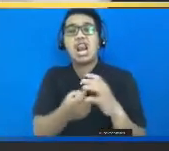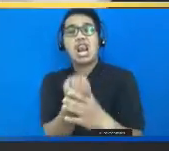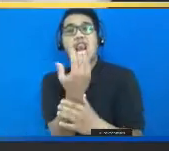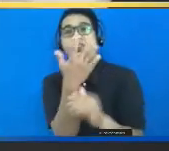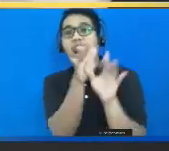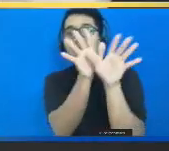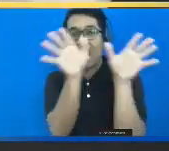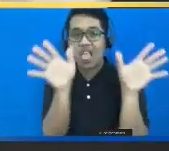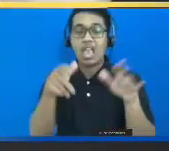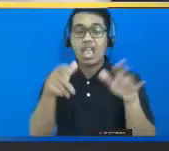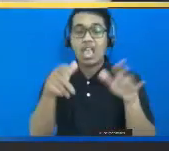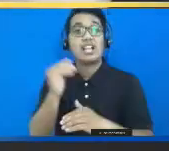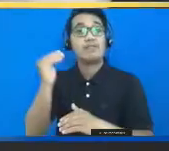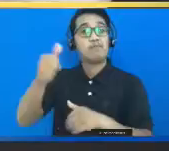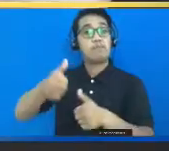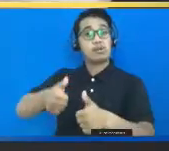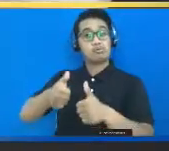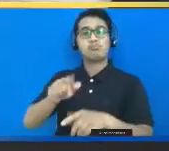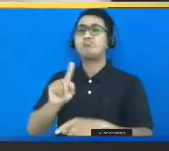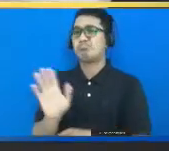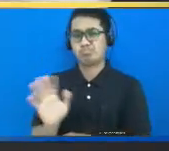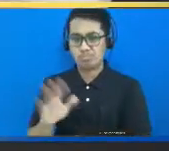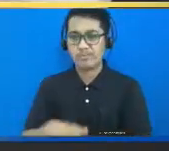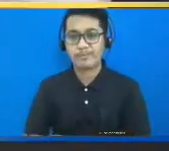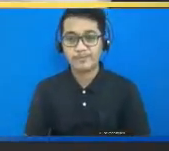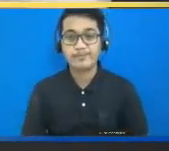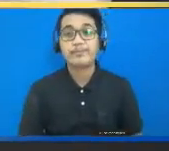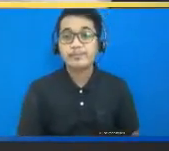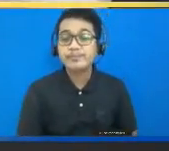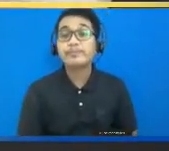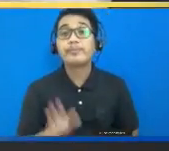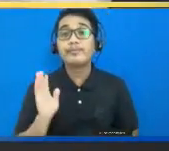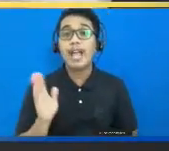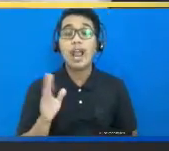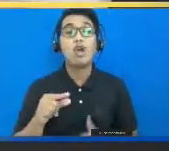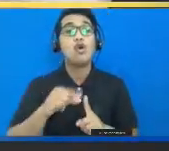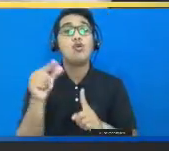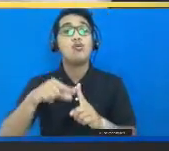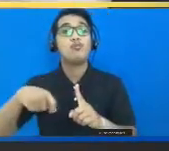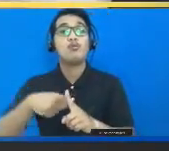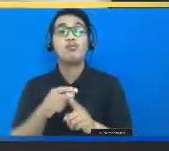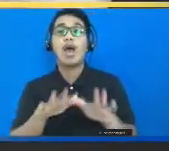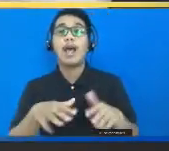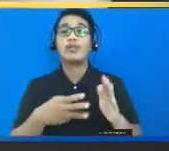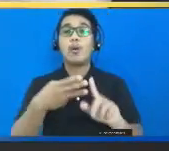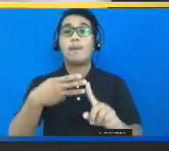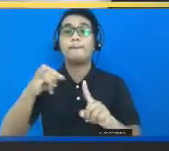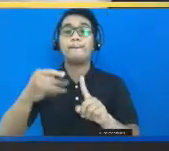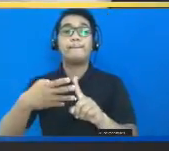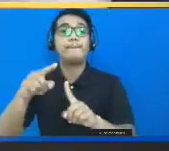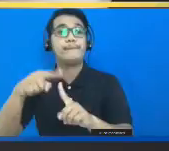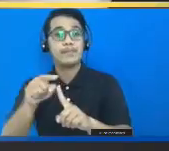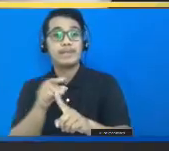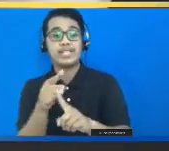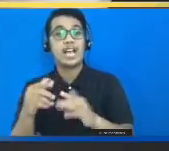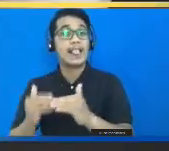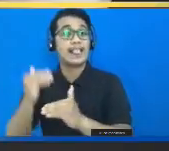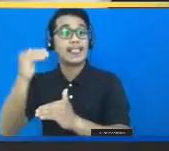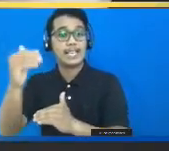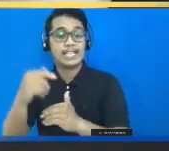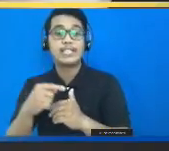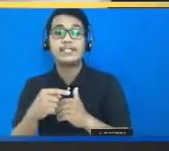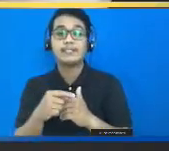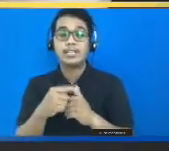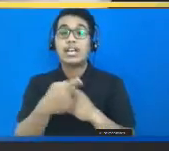kesediaan kalau kalau misalnya kesediaan pupuk atau bibit yang berkualitas tinggi sehingga Yogya to bisa